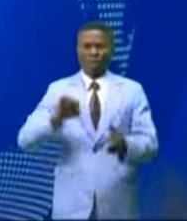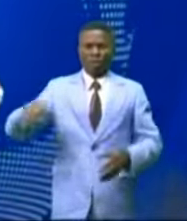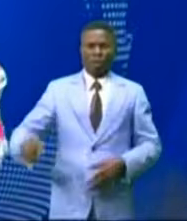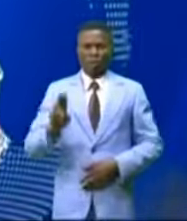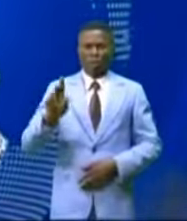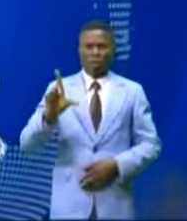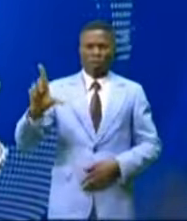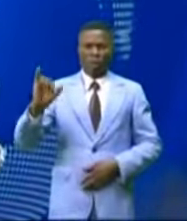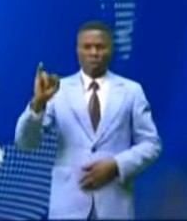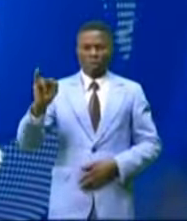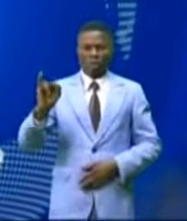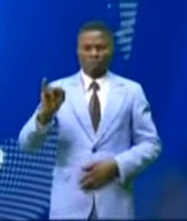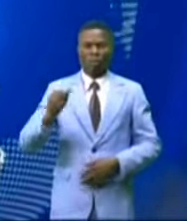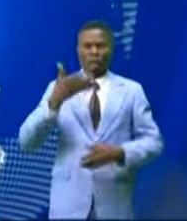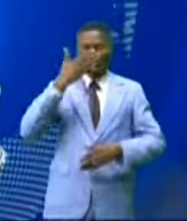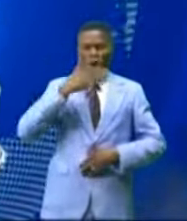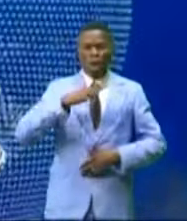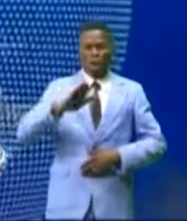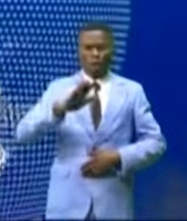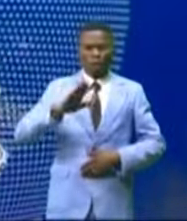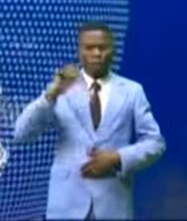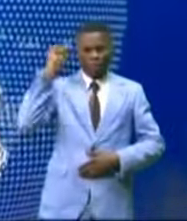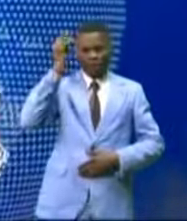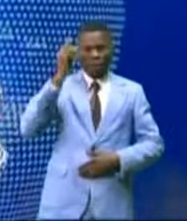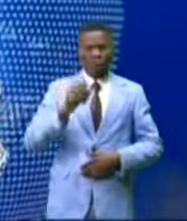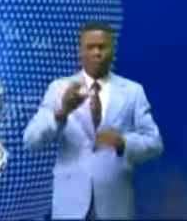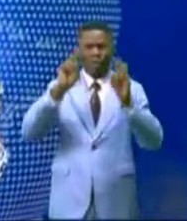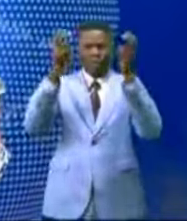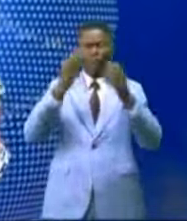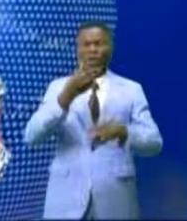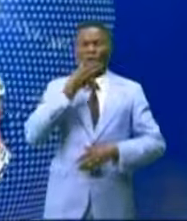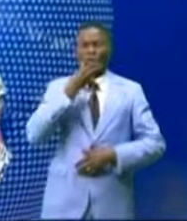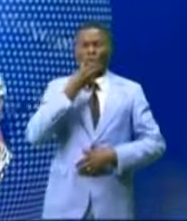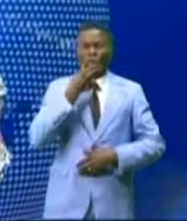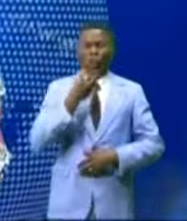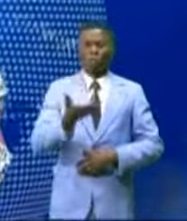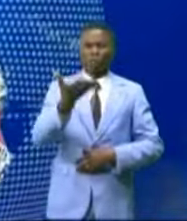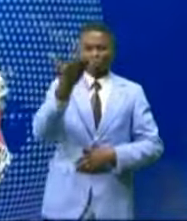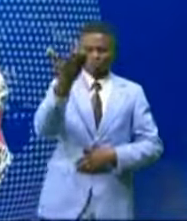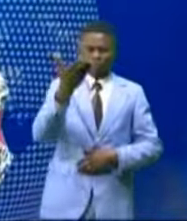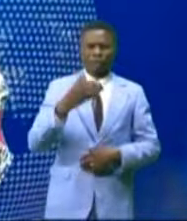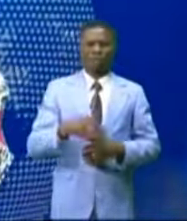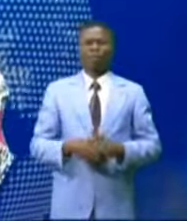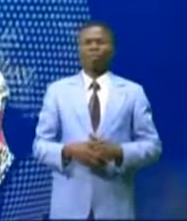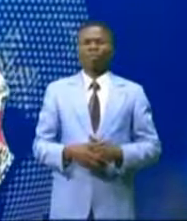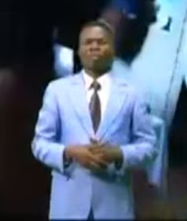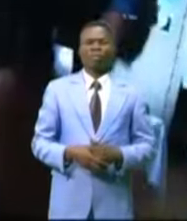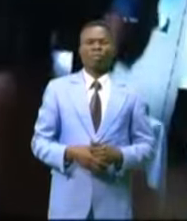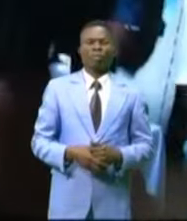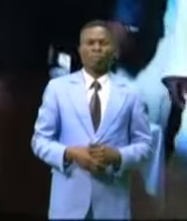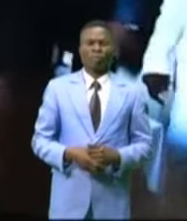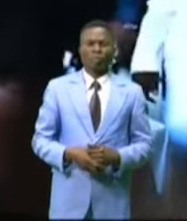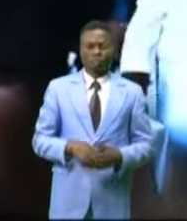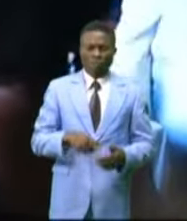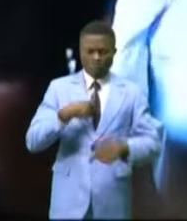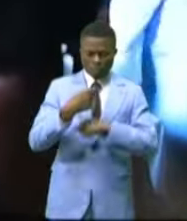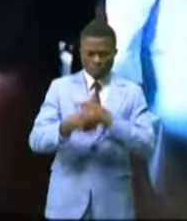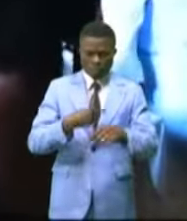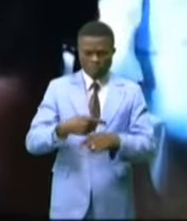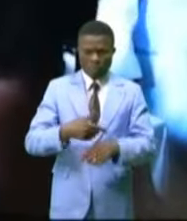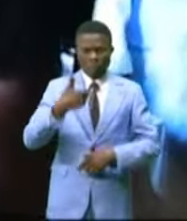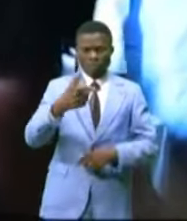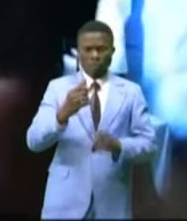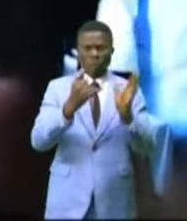l'hôpital du gouvernement ement provincial de boujimi c'est un reportage de la RTNC boujimi lancement officiel mardi